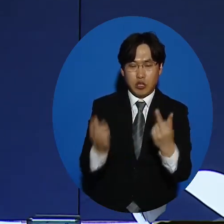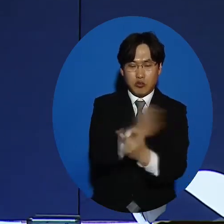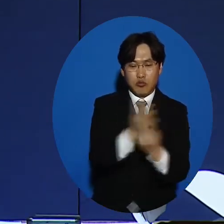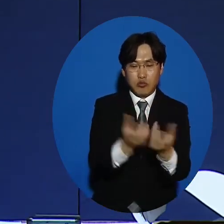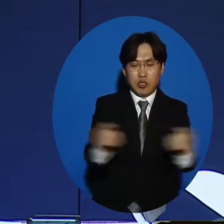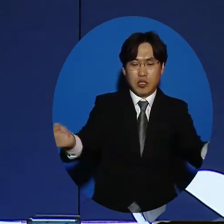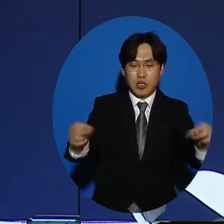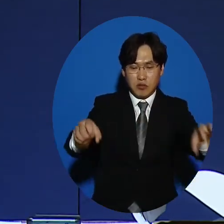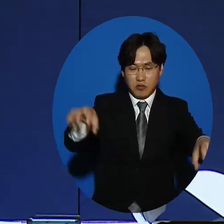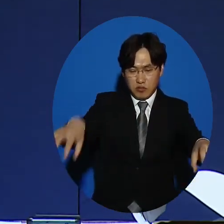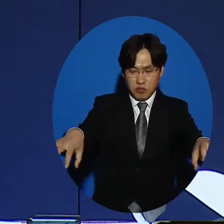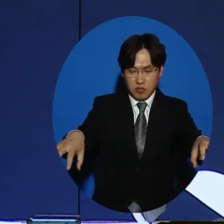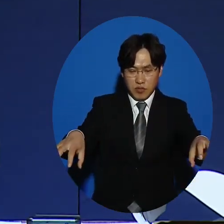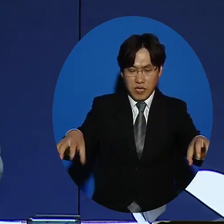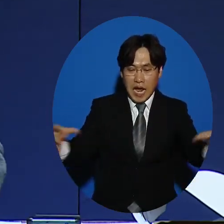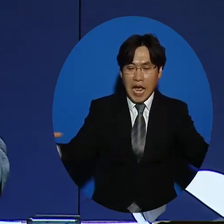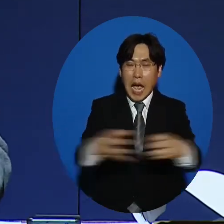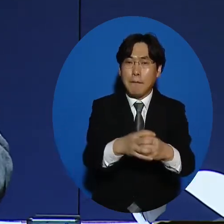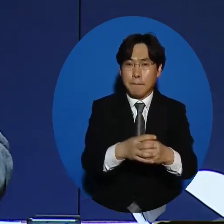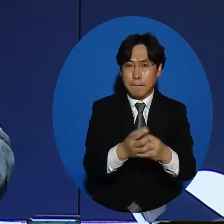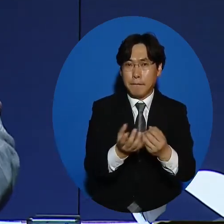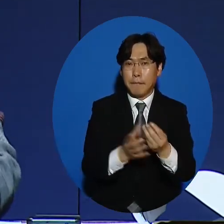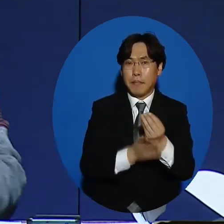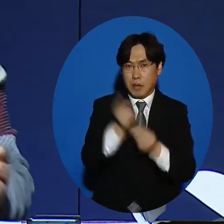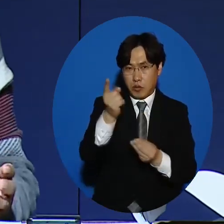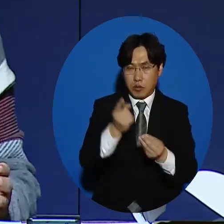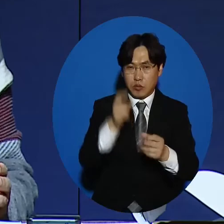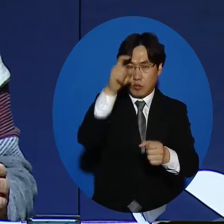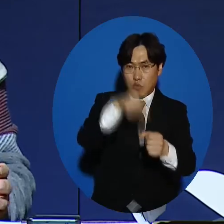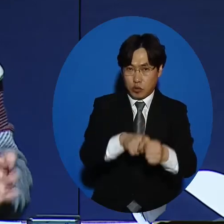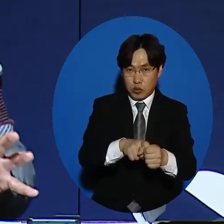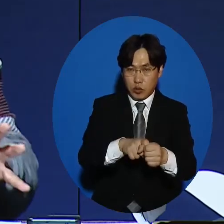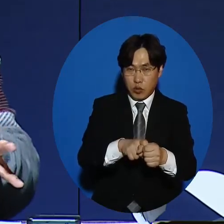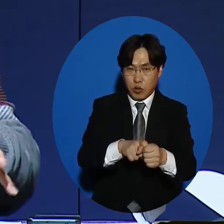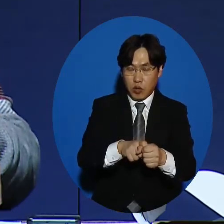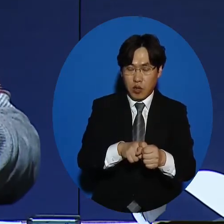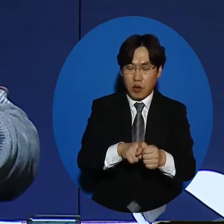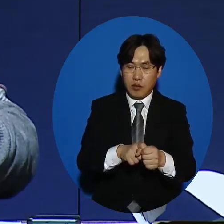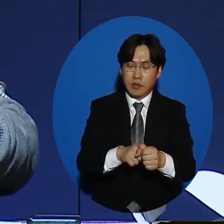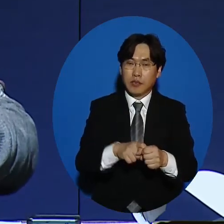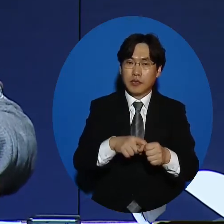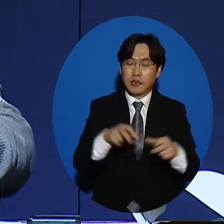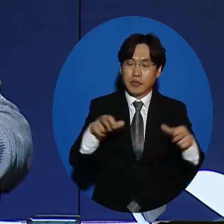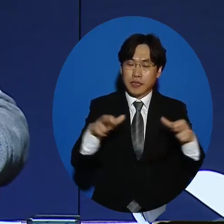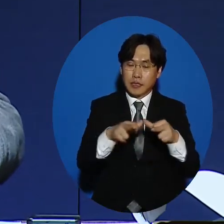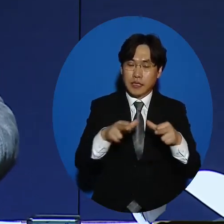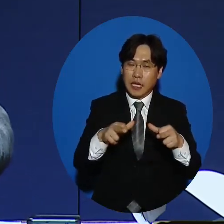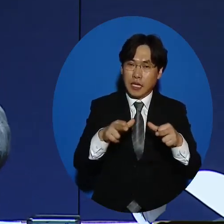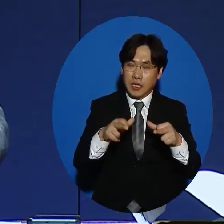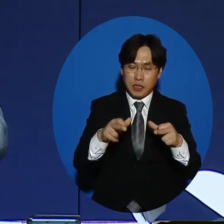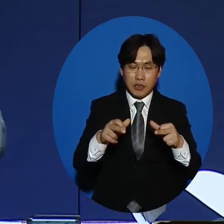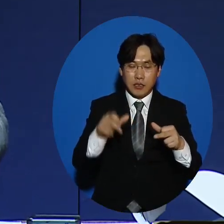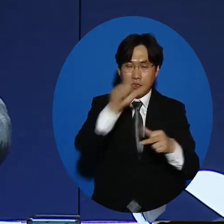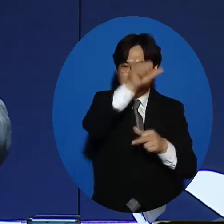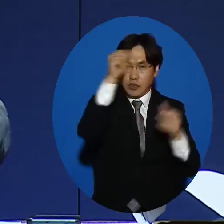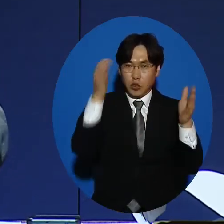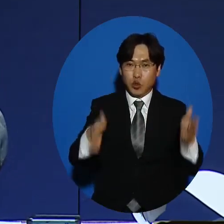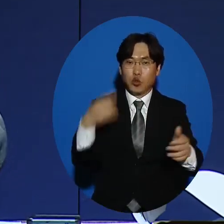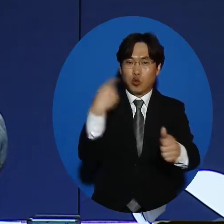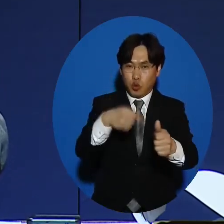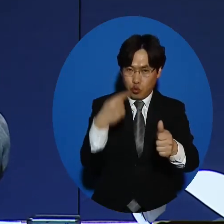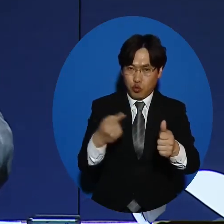평생교육 지원 체계를 만들기 위해서 일반 평생교육법을 개정하는 것이 훨씬 더 효율적이라고